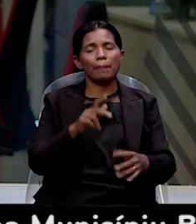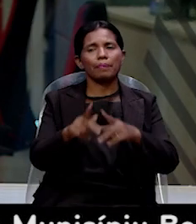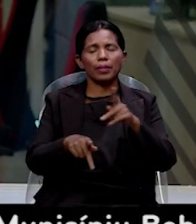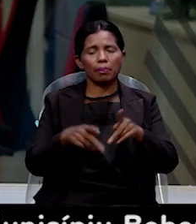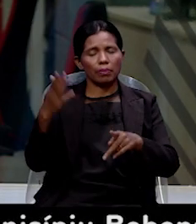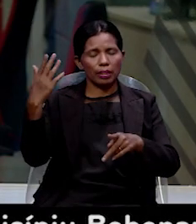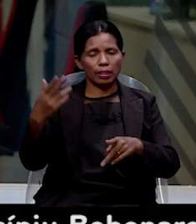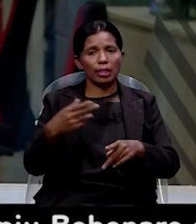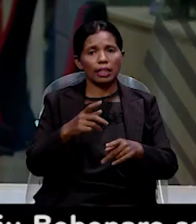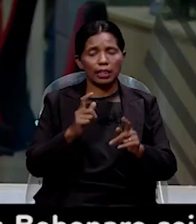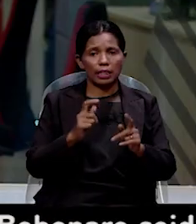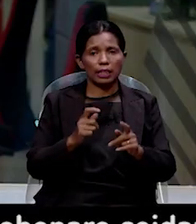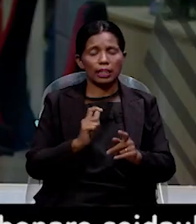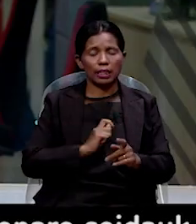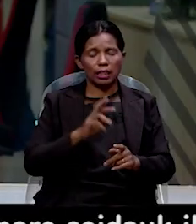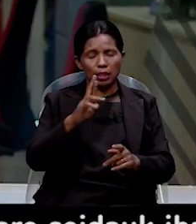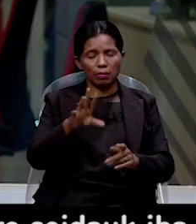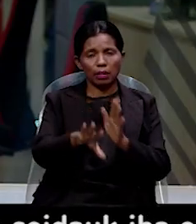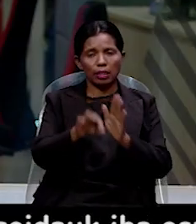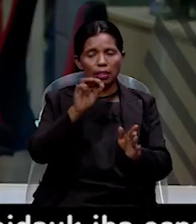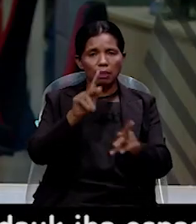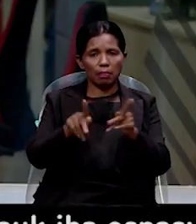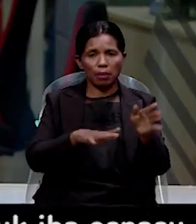Tibar hetan mate isin ida iha motan inin.